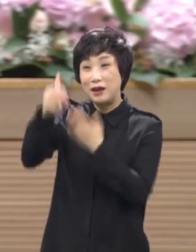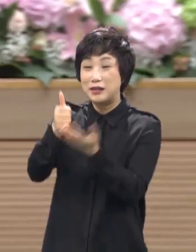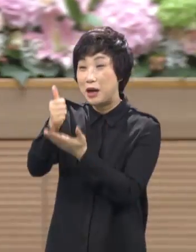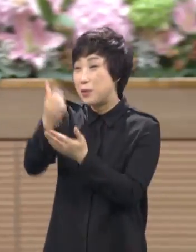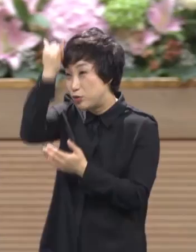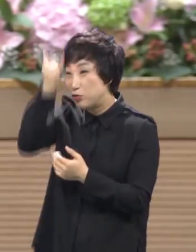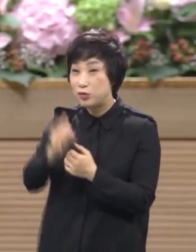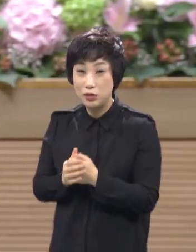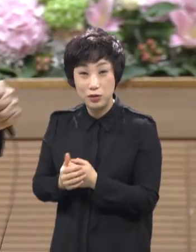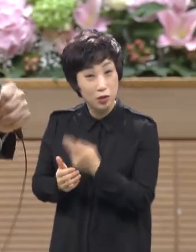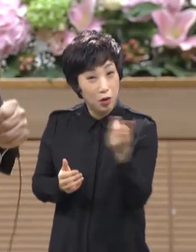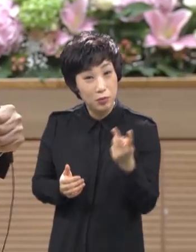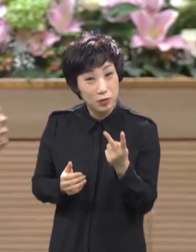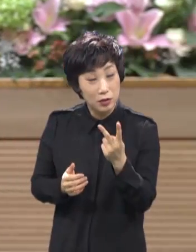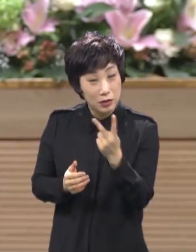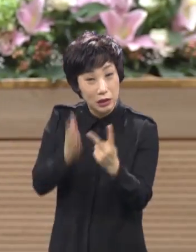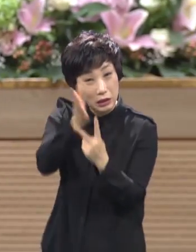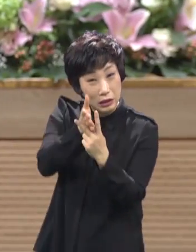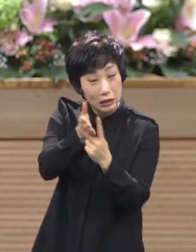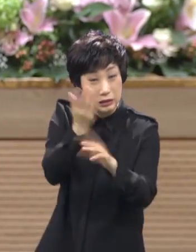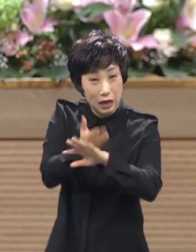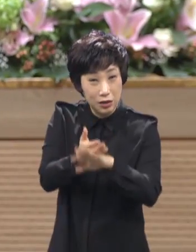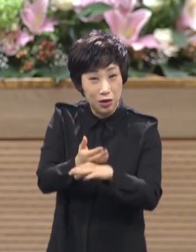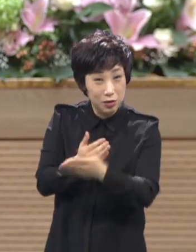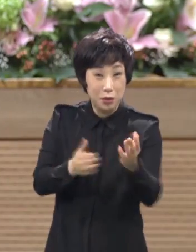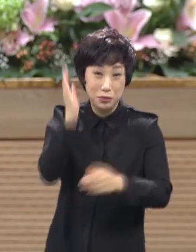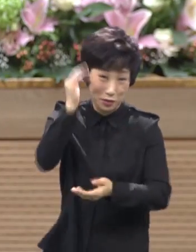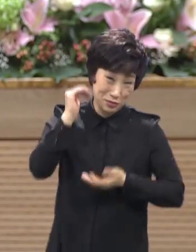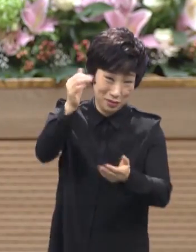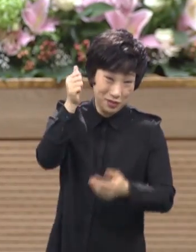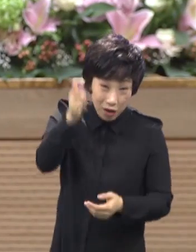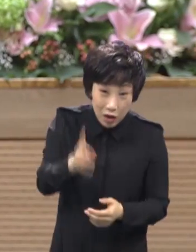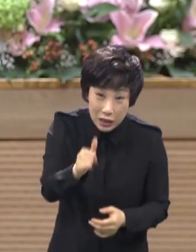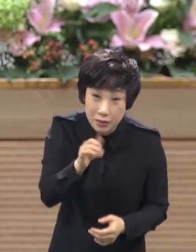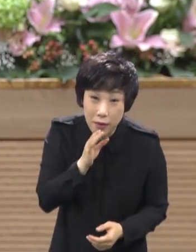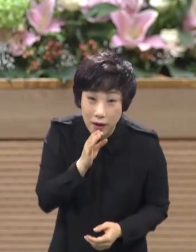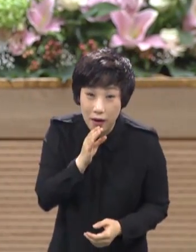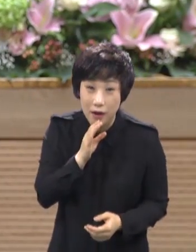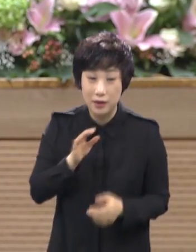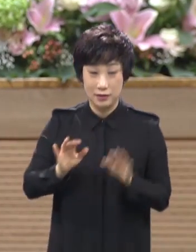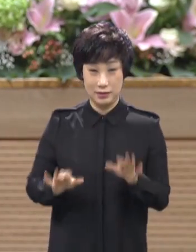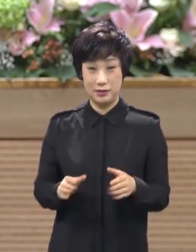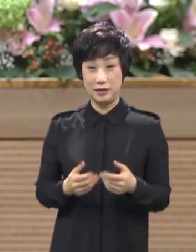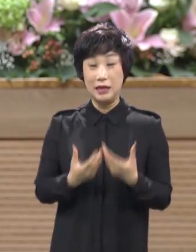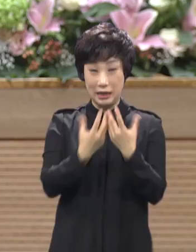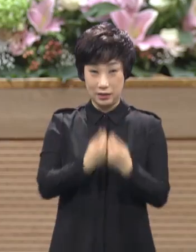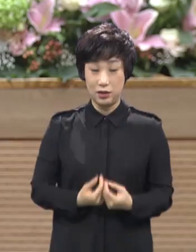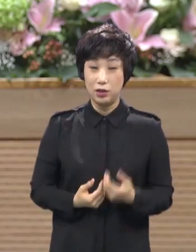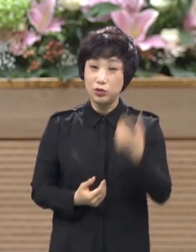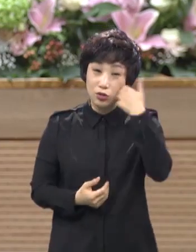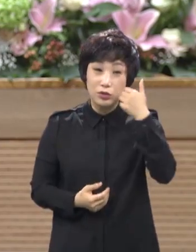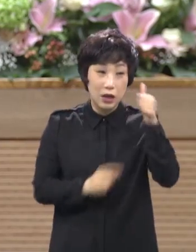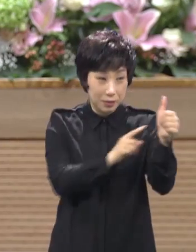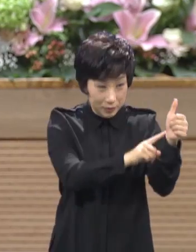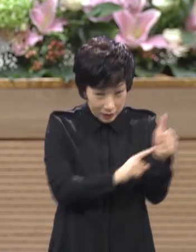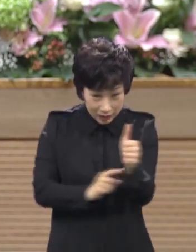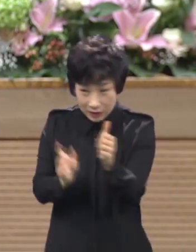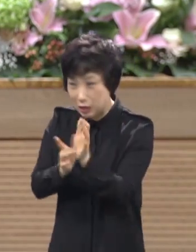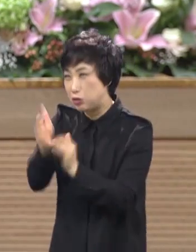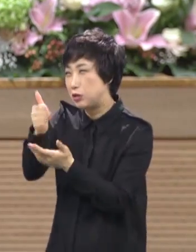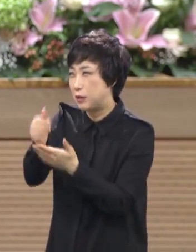하나님의 윤리도덕이 어떻게 다른가 여러 차례 말했잖아요. 한 사람이 예수께 왔어요.